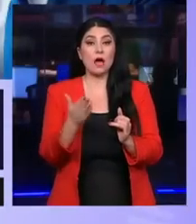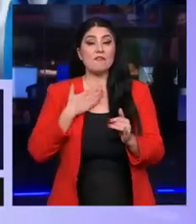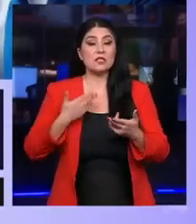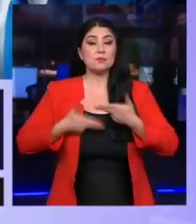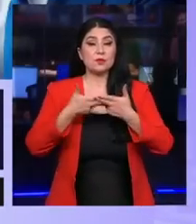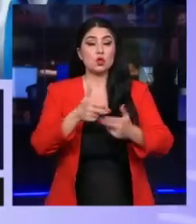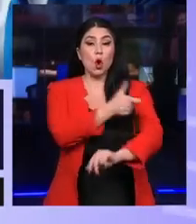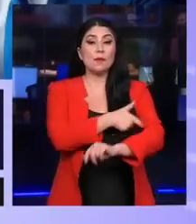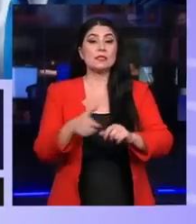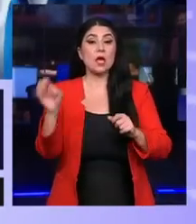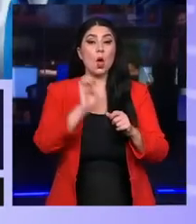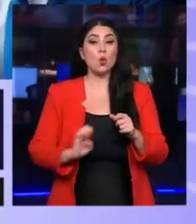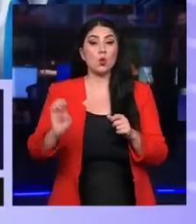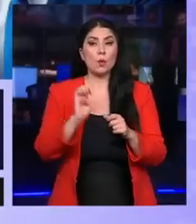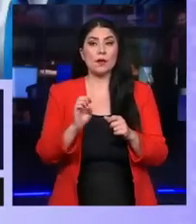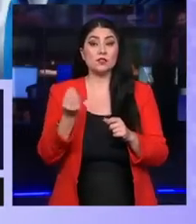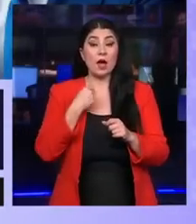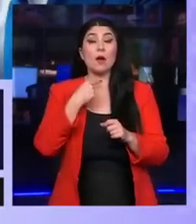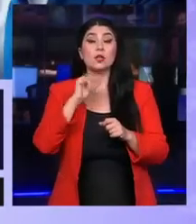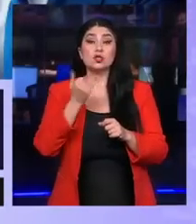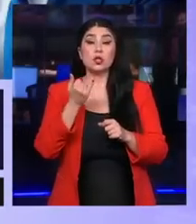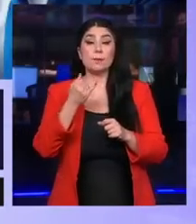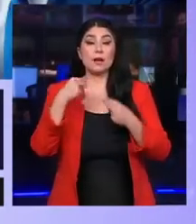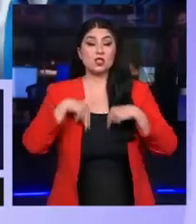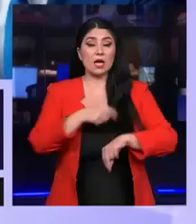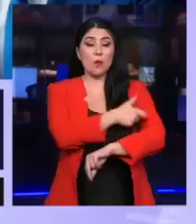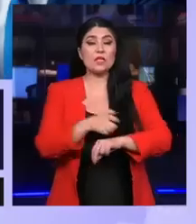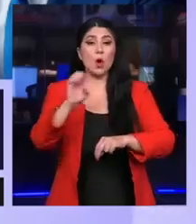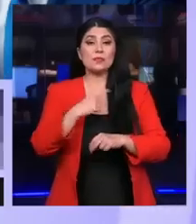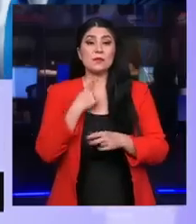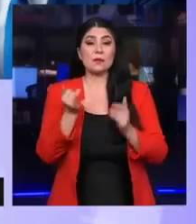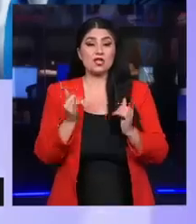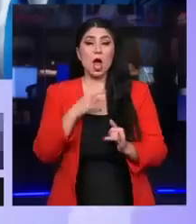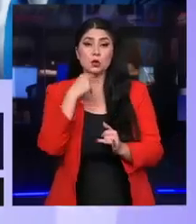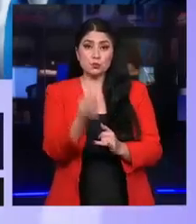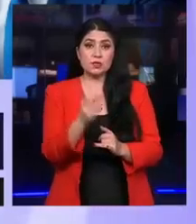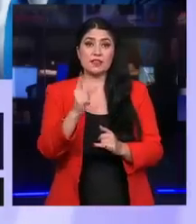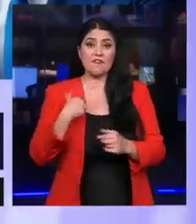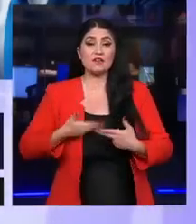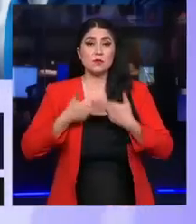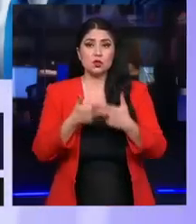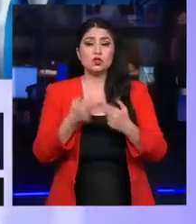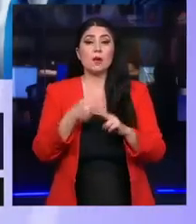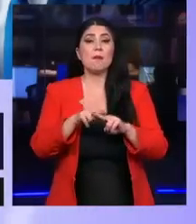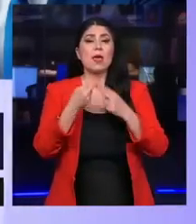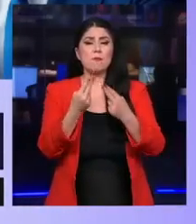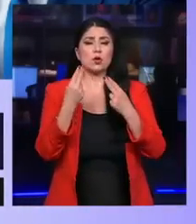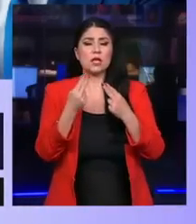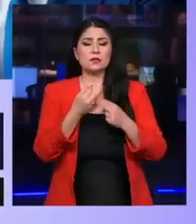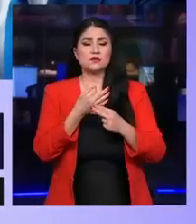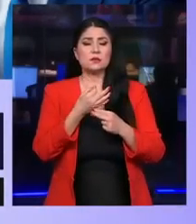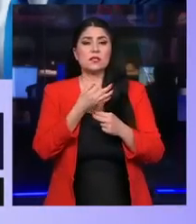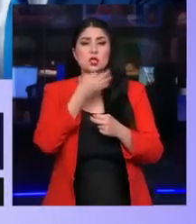sprijinul Comisiei Europene, lucru confirmat de președinta Comisiei Europene săptămâna aceasta, în cel mai important discurs pe care îl ține pe durata întregului